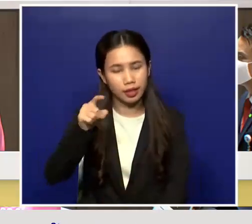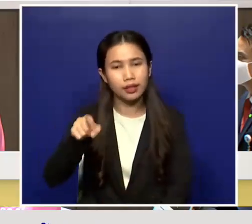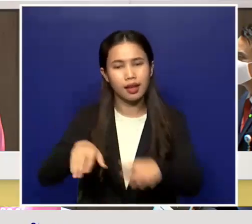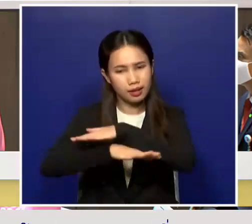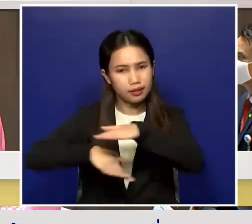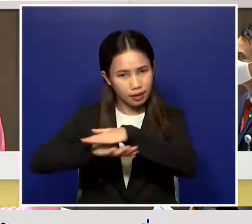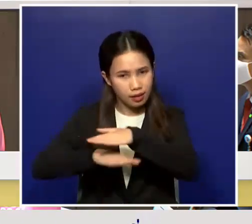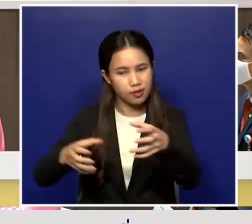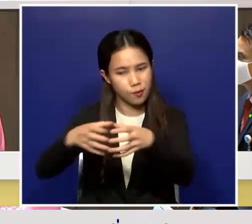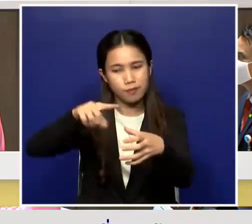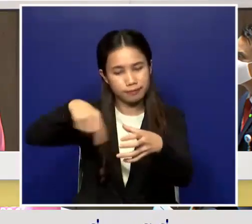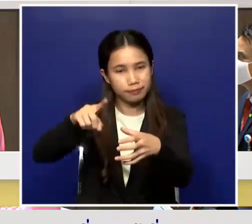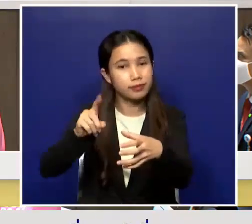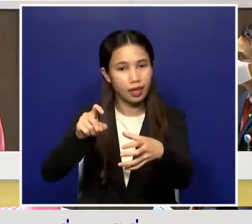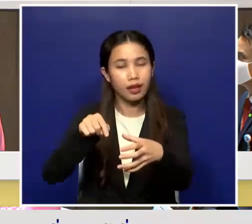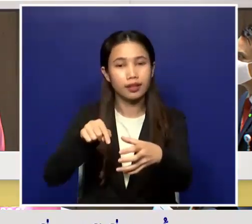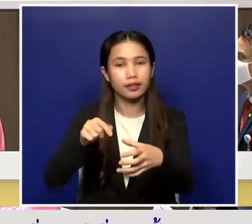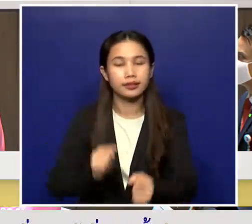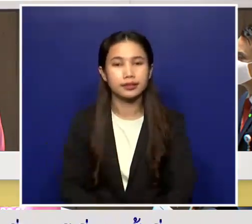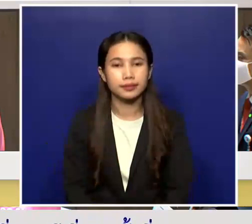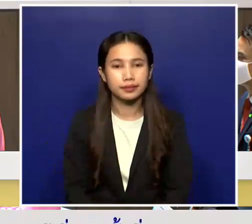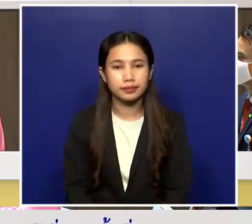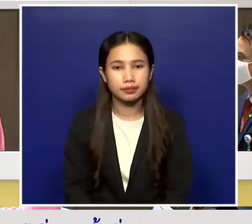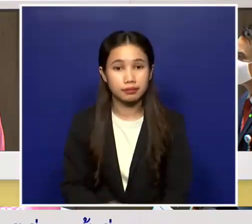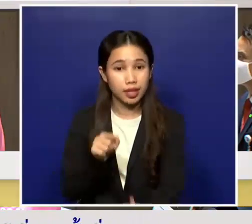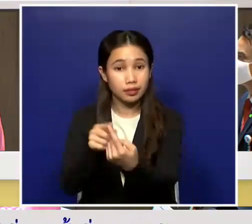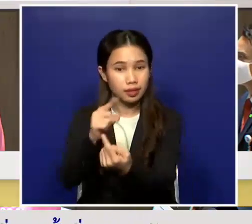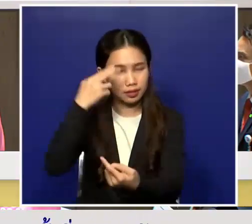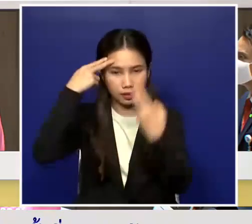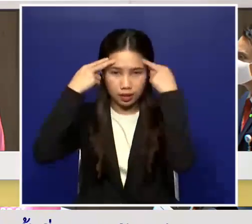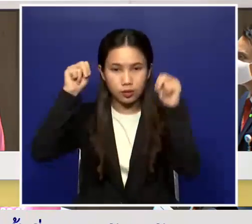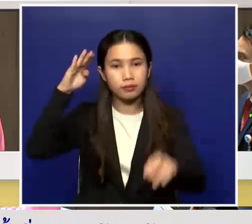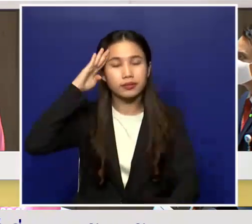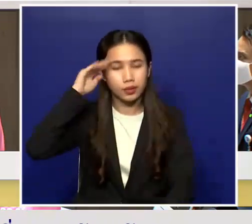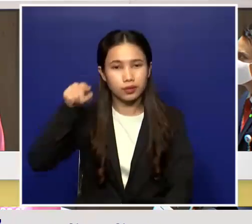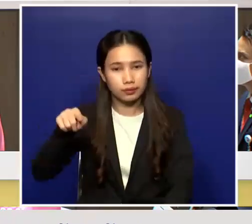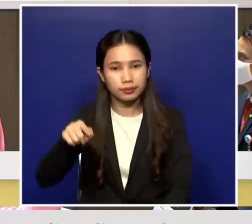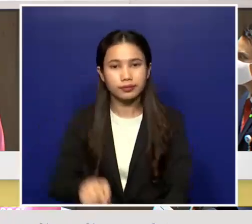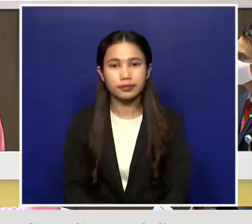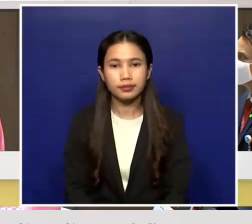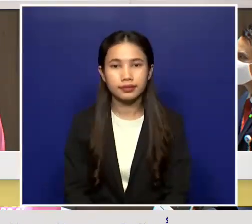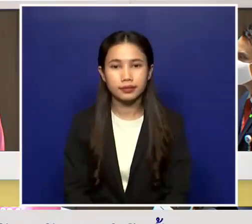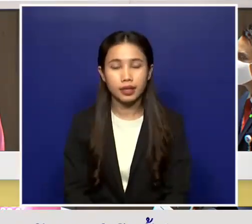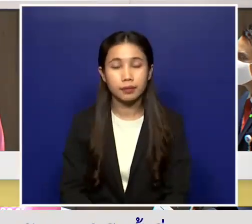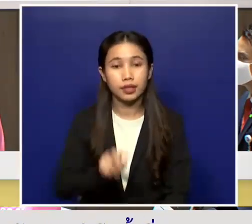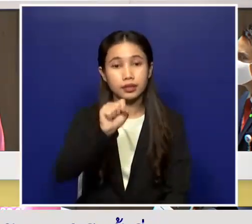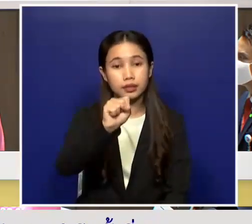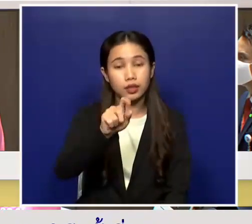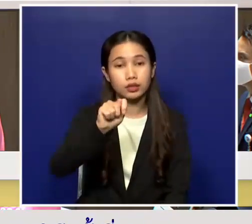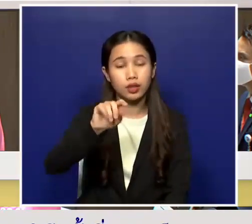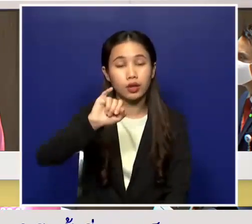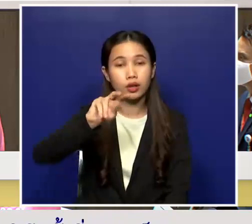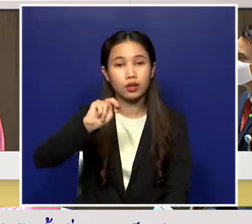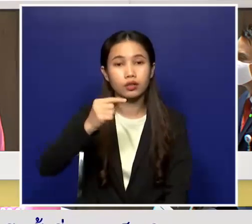ขลงเลยนะยกโขลงเลยนะไปถึงตัวประยุทธ์ด้วยนะครับไม่ปรากฏพอไปที่สตง.สตง.